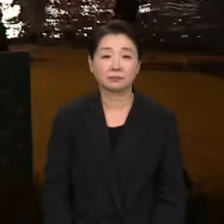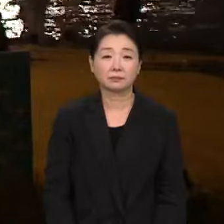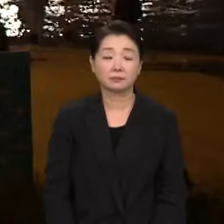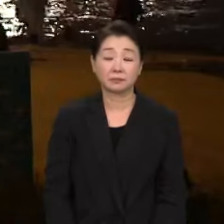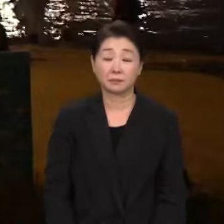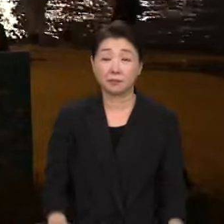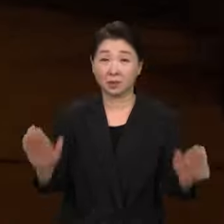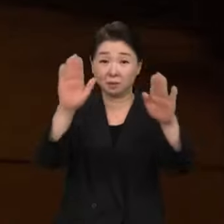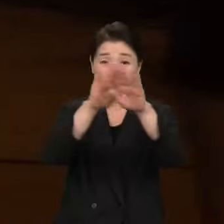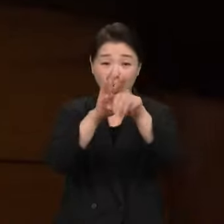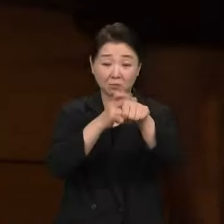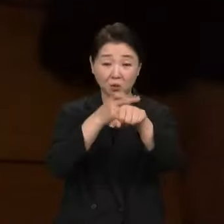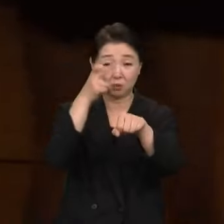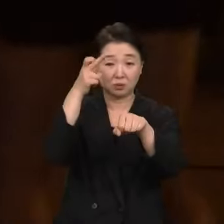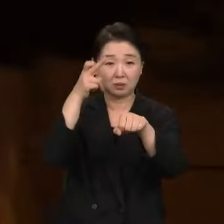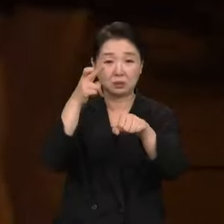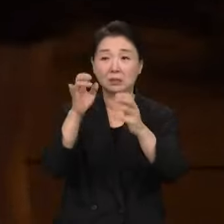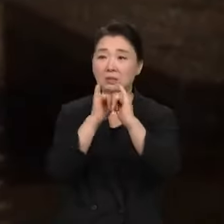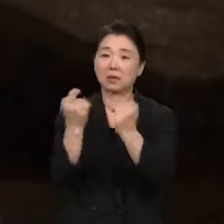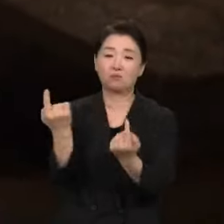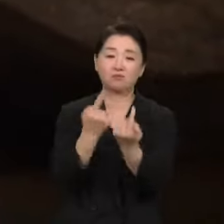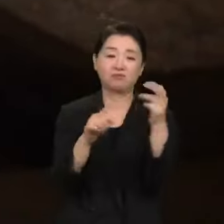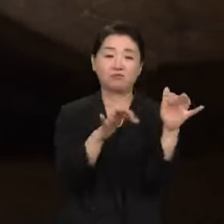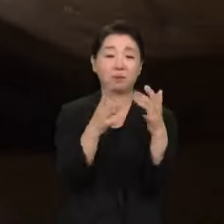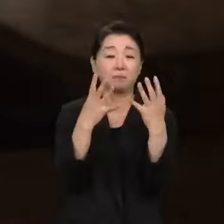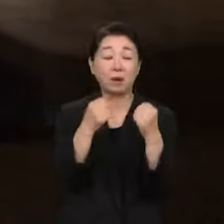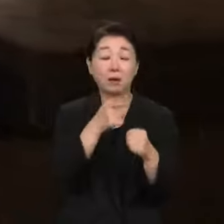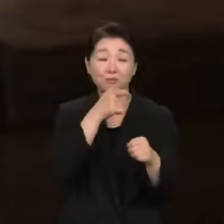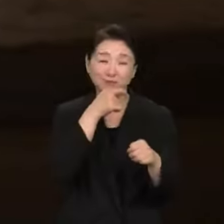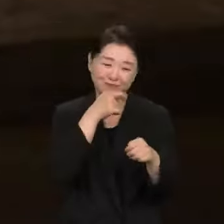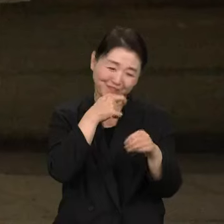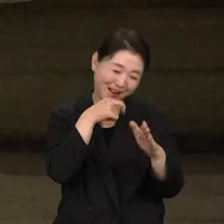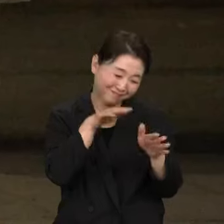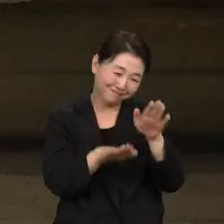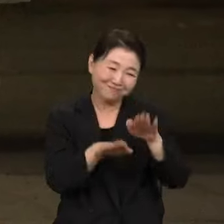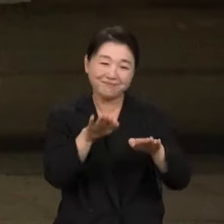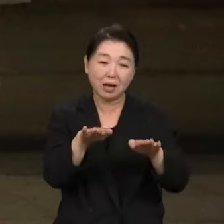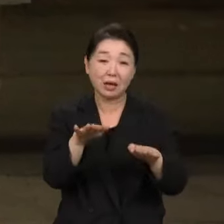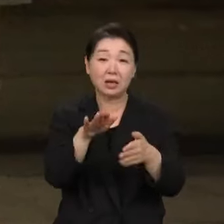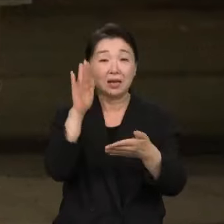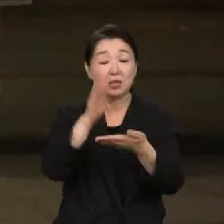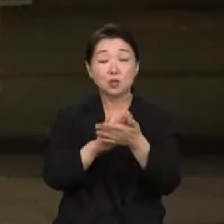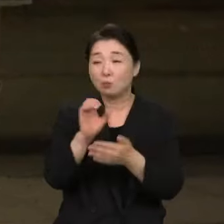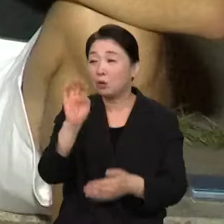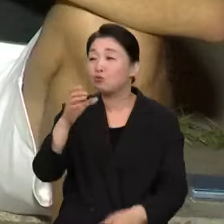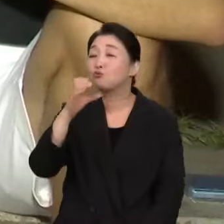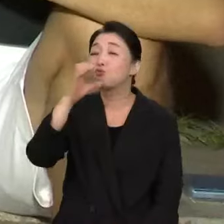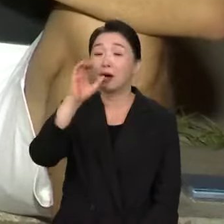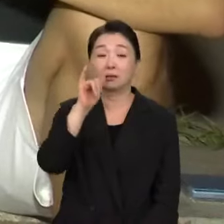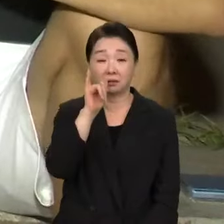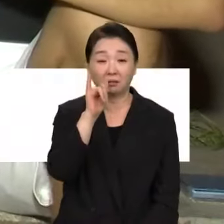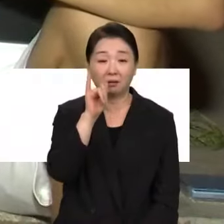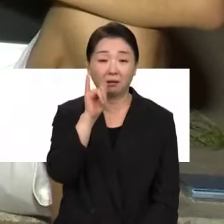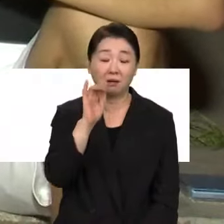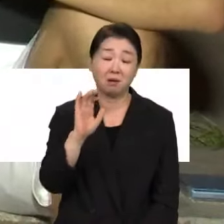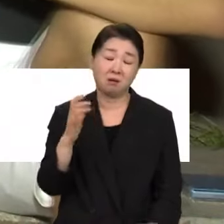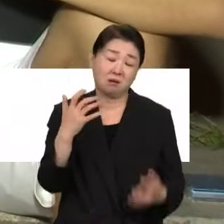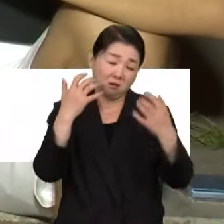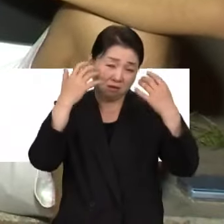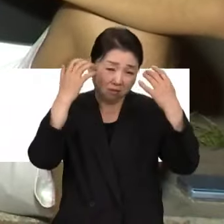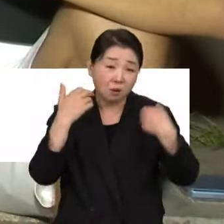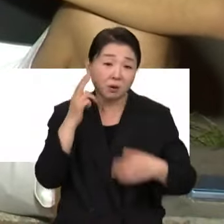자정이 다 돼가지만 시민들로 붐빕니다. 물에 발도 담가보고 시원한 맥주도 마십니다. 요즘 열대야가